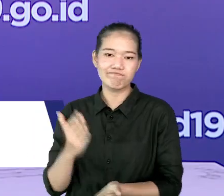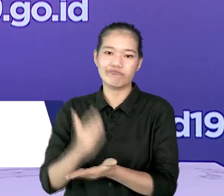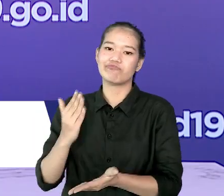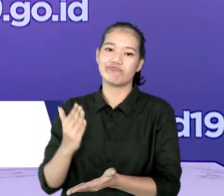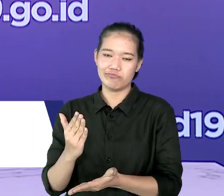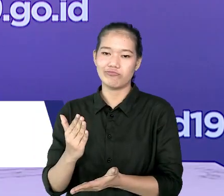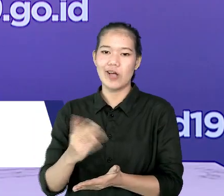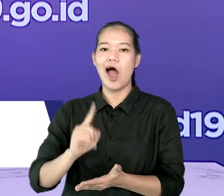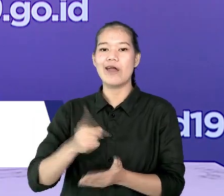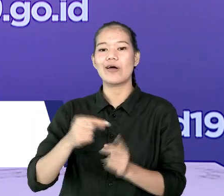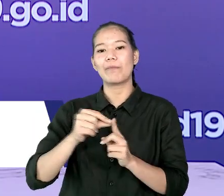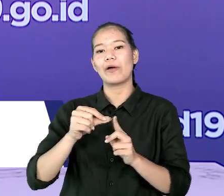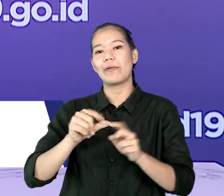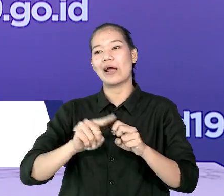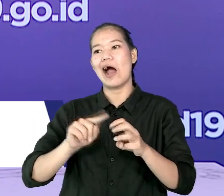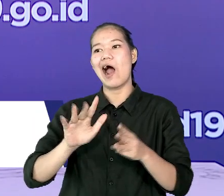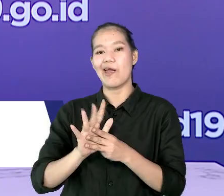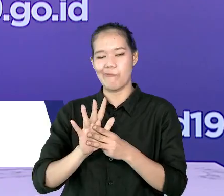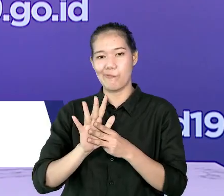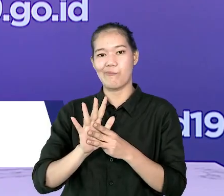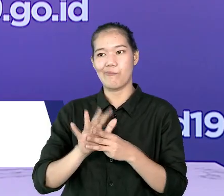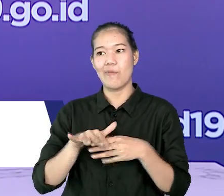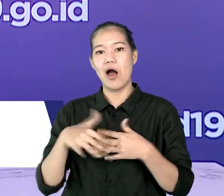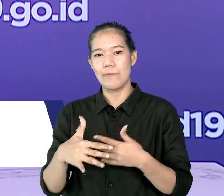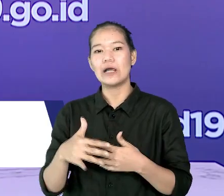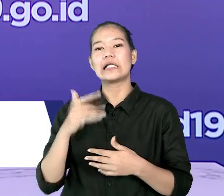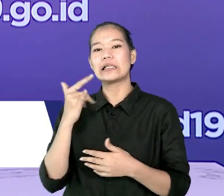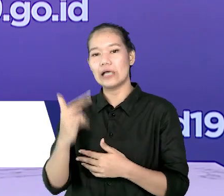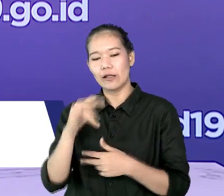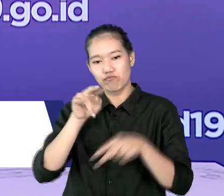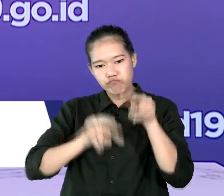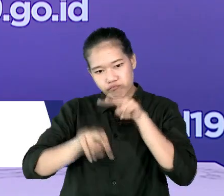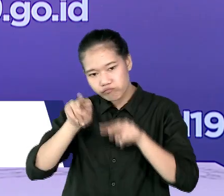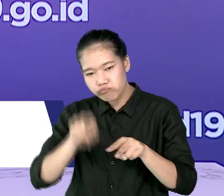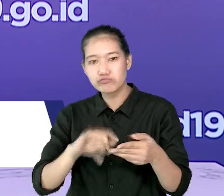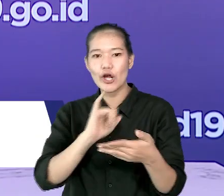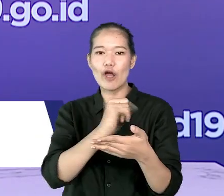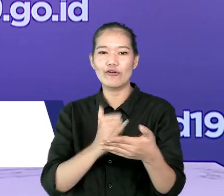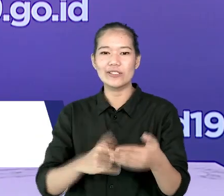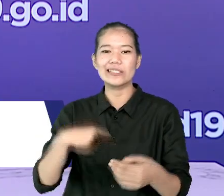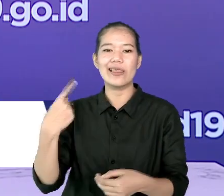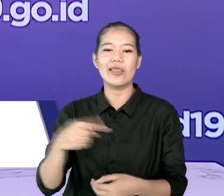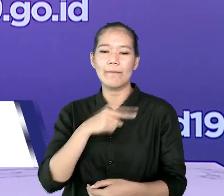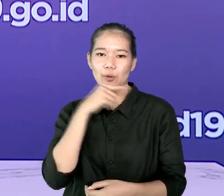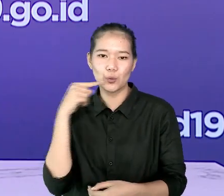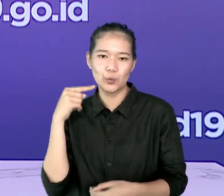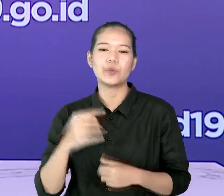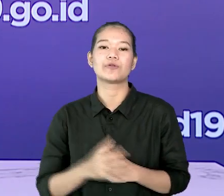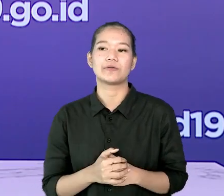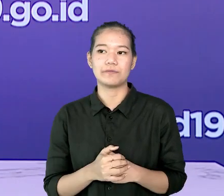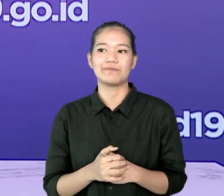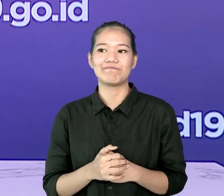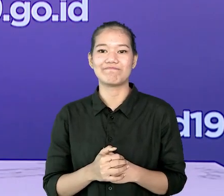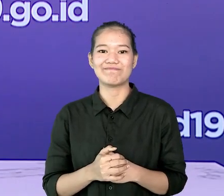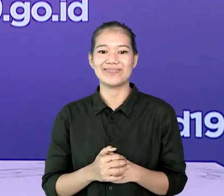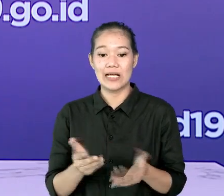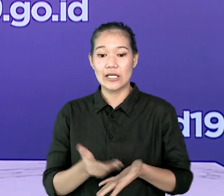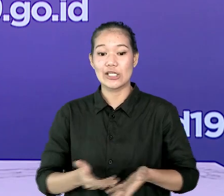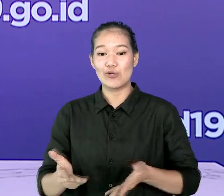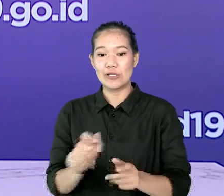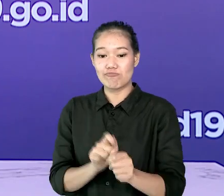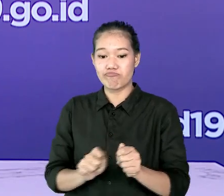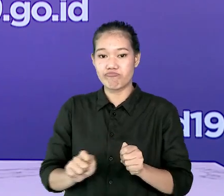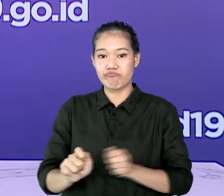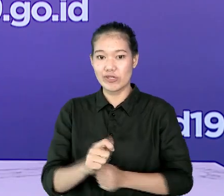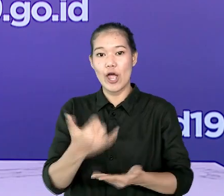akan memberlakukan PPKM dengan melakukan monitoring dan evaluasi tiap minggu. Detail perubahan